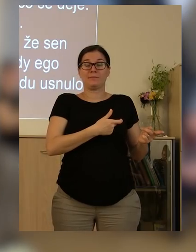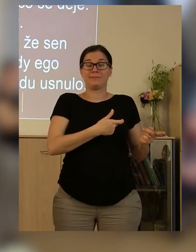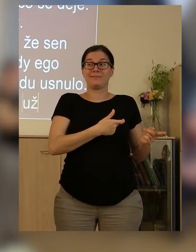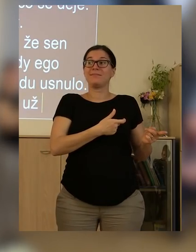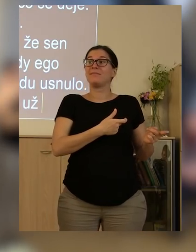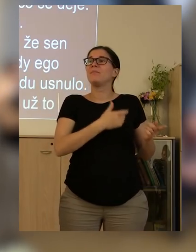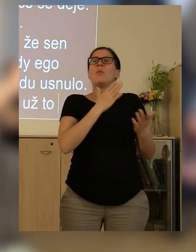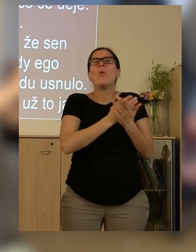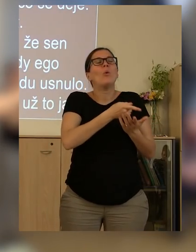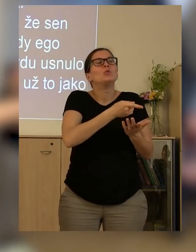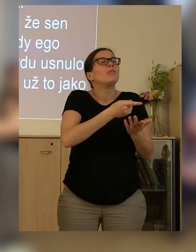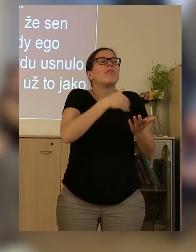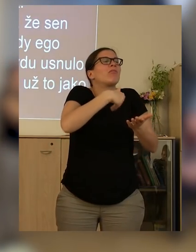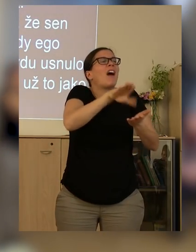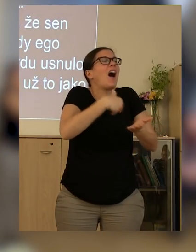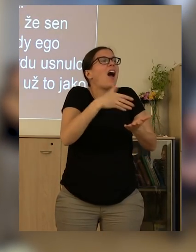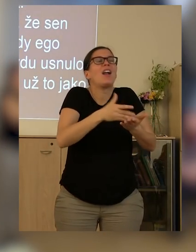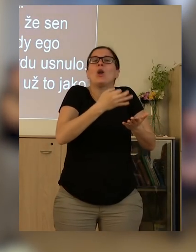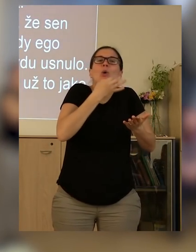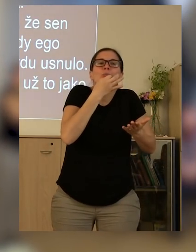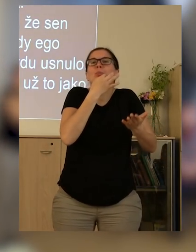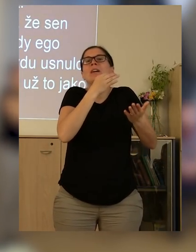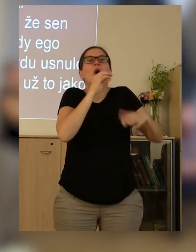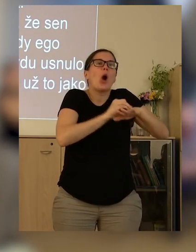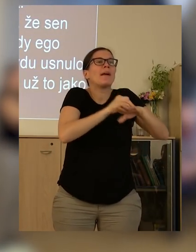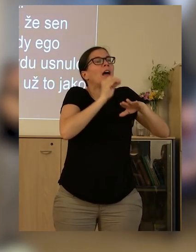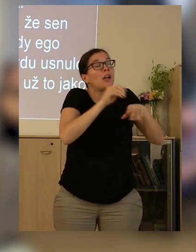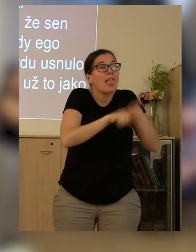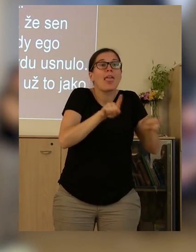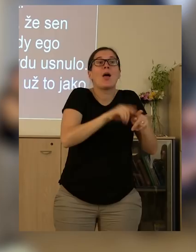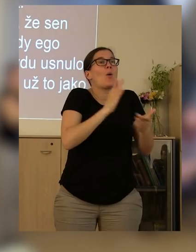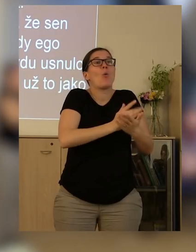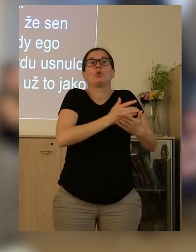už to jako nevydrží dál, prostě